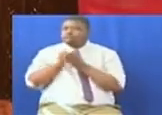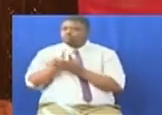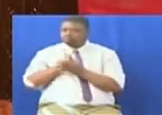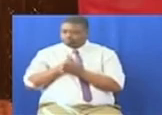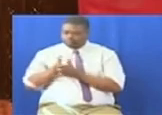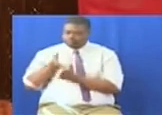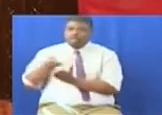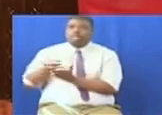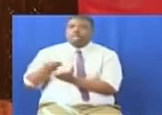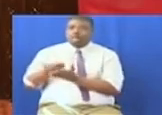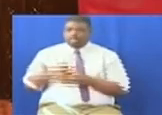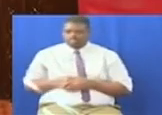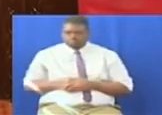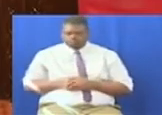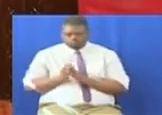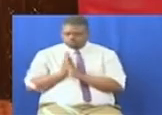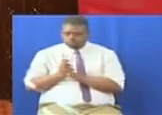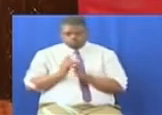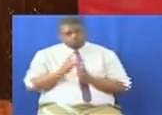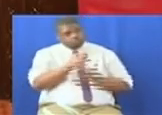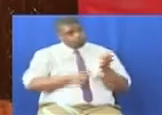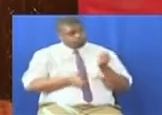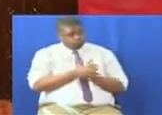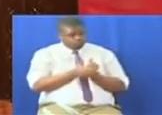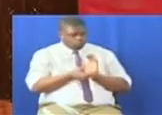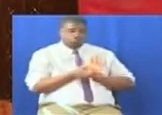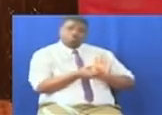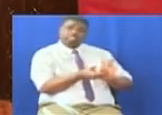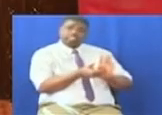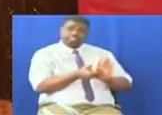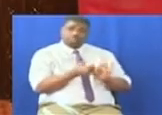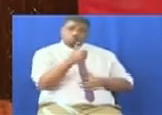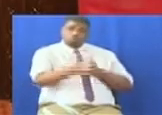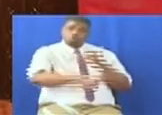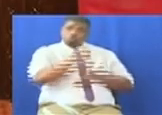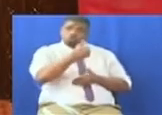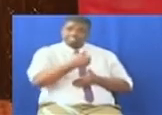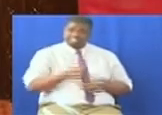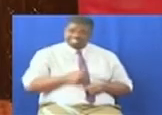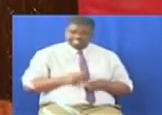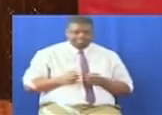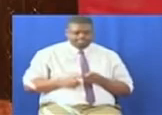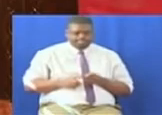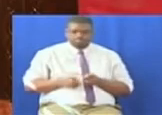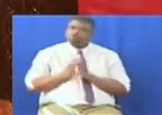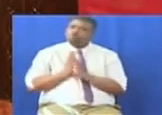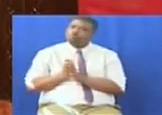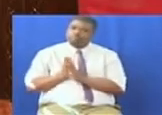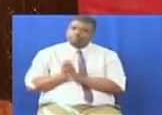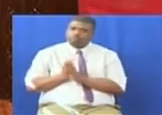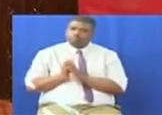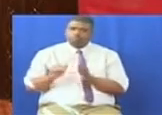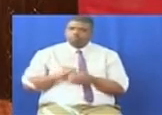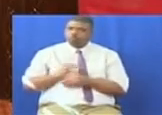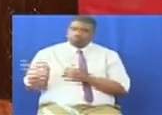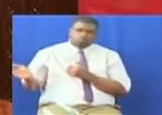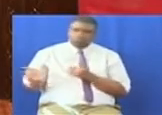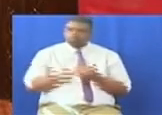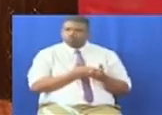uongozi aliyotuonyesha. Niombe Tanzania tusiige mambo ya kulipiza visasi. Tusirudishe madereva wa nchi